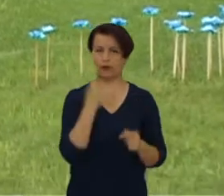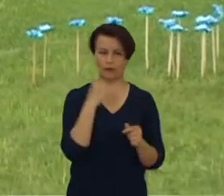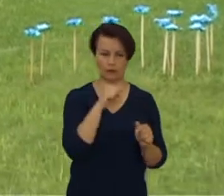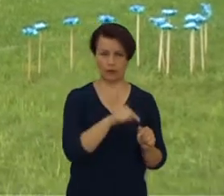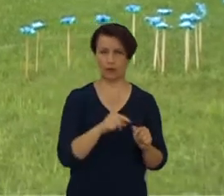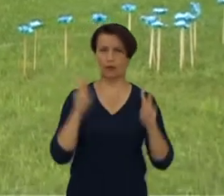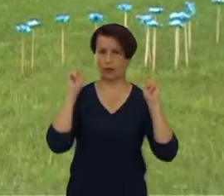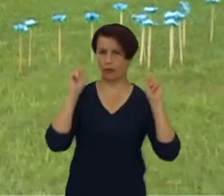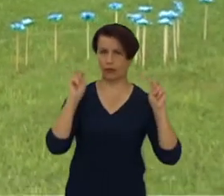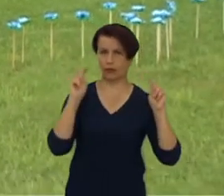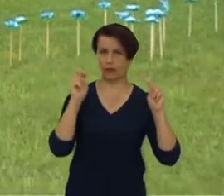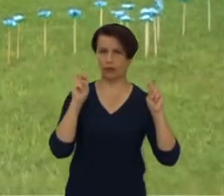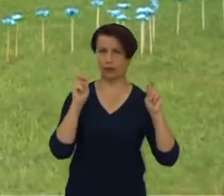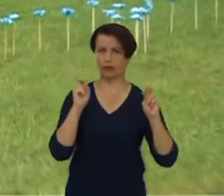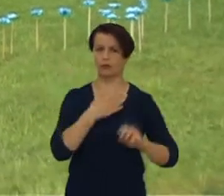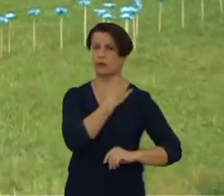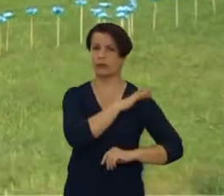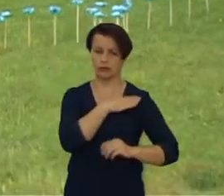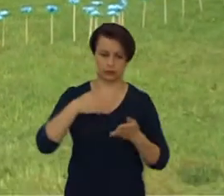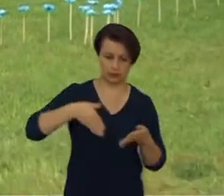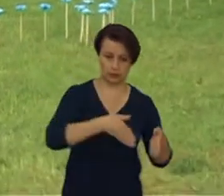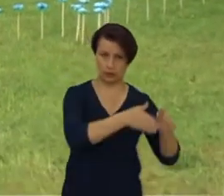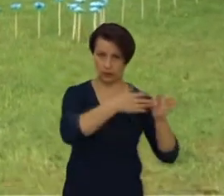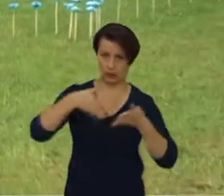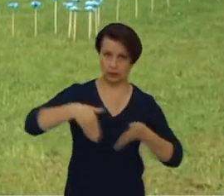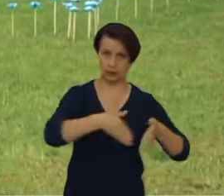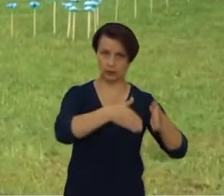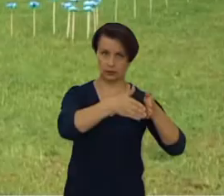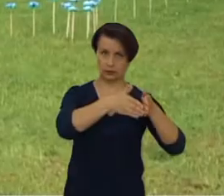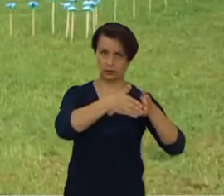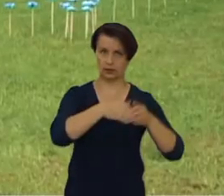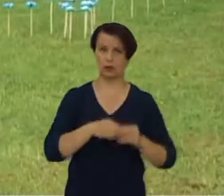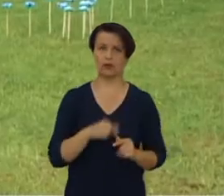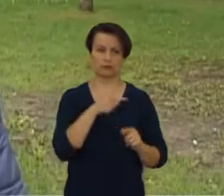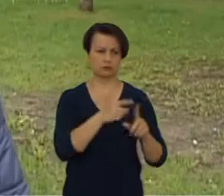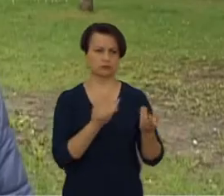Viena iš jų pavadinom partizanų takais,